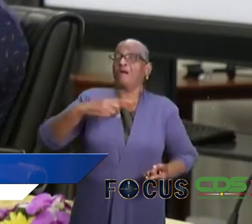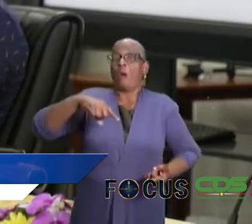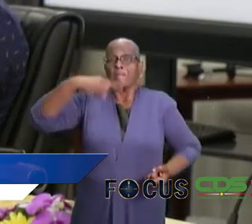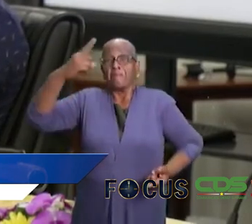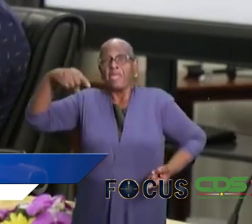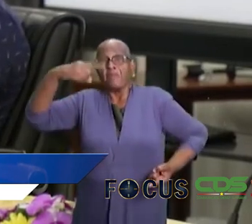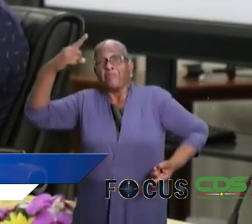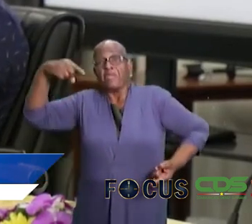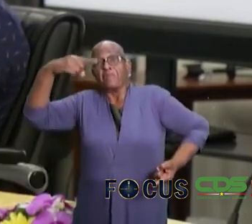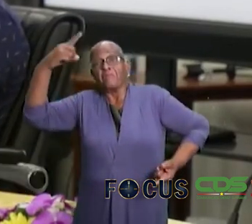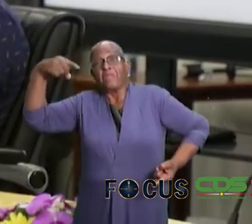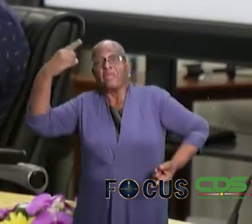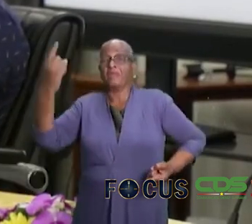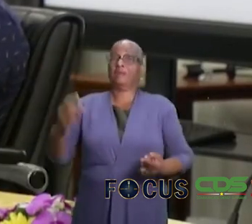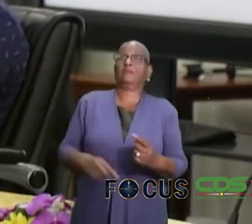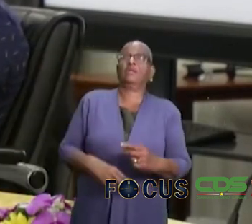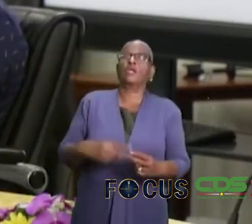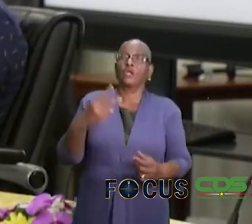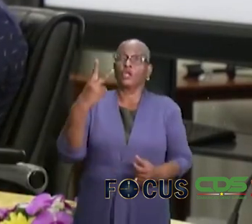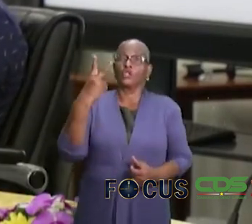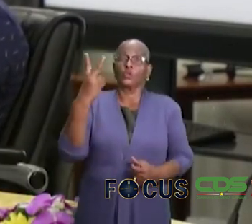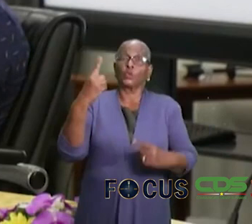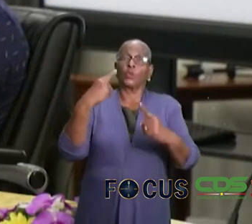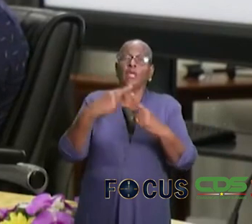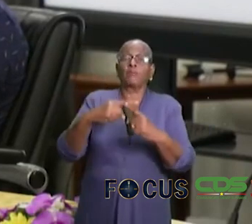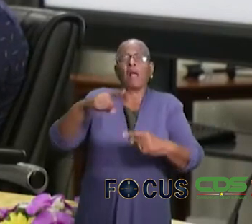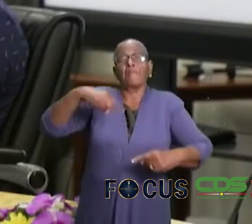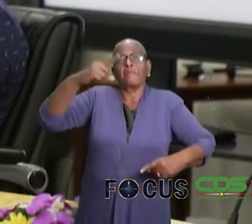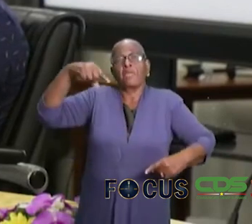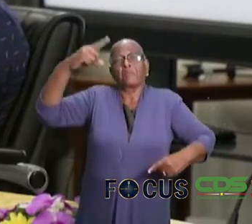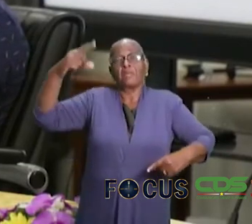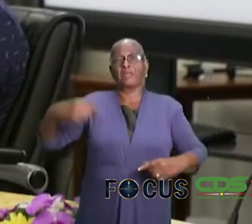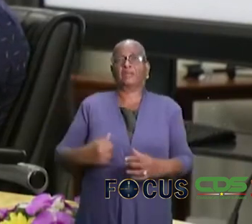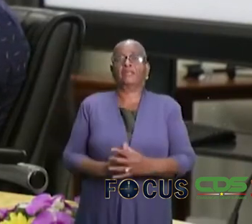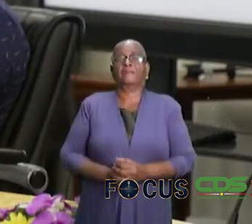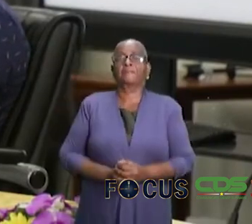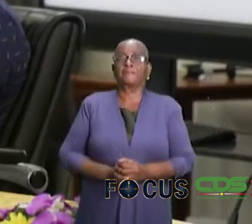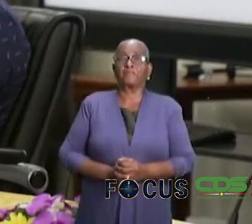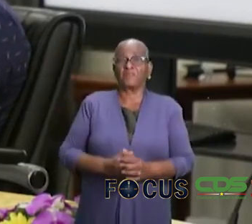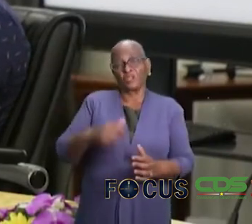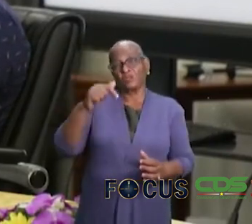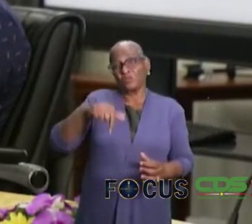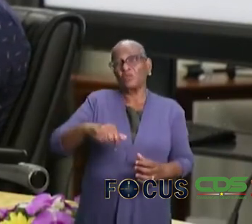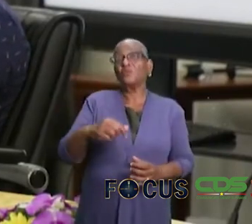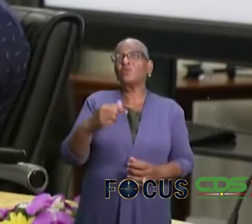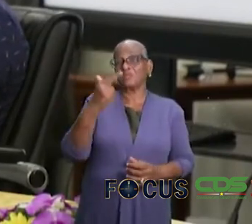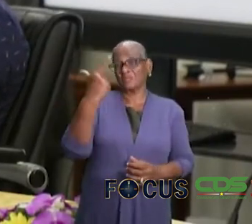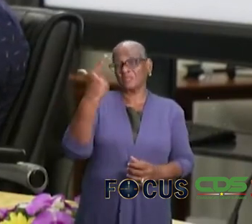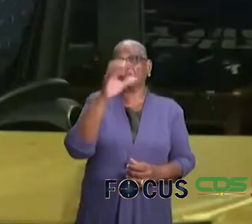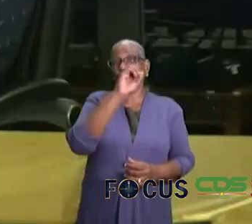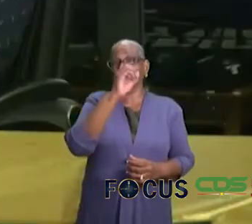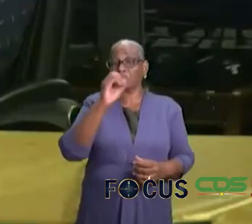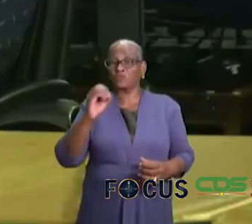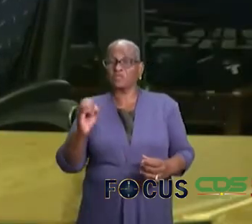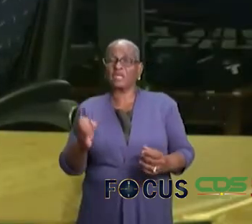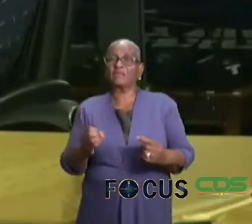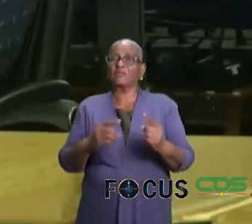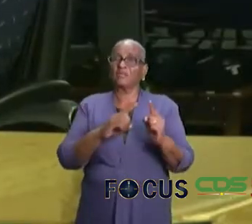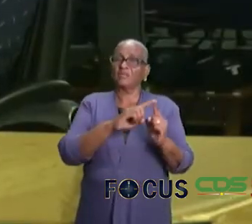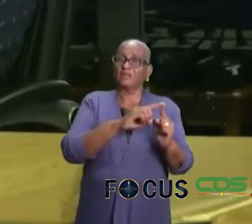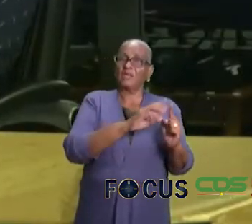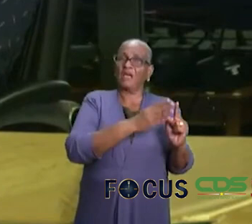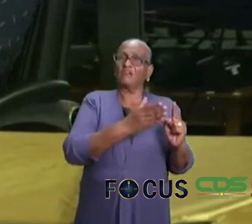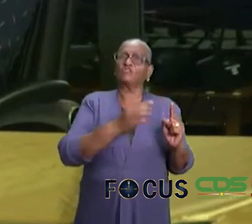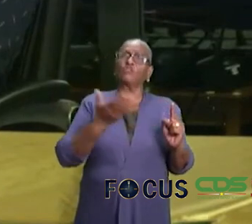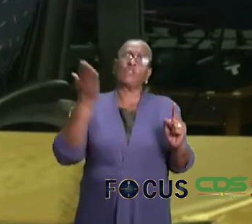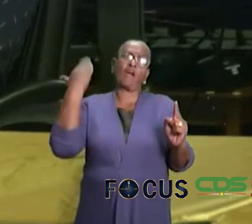bijna 2 maal meer testen doen. En de positivity rate is 31,7%. Dit is data tot